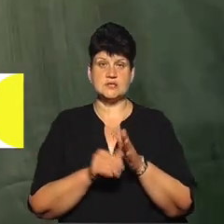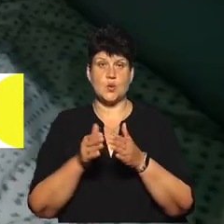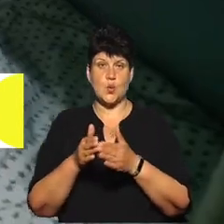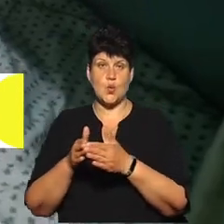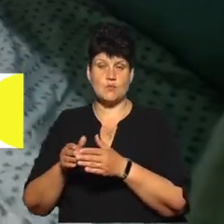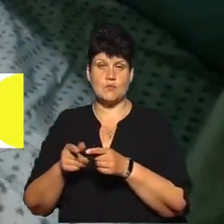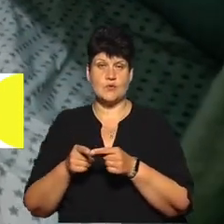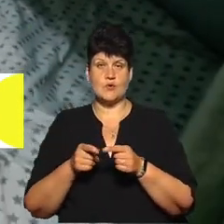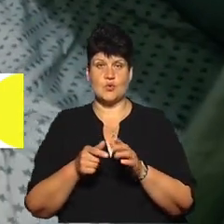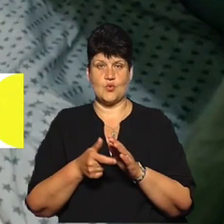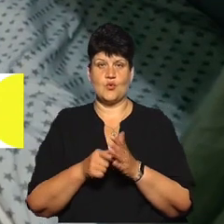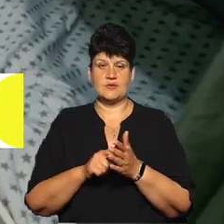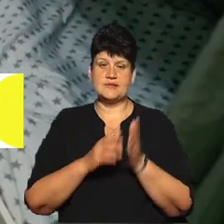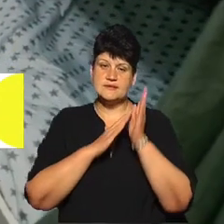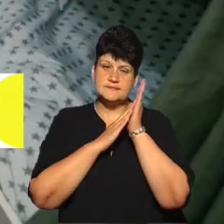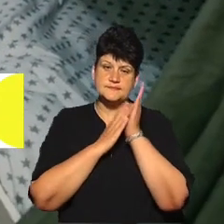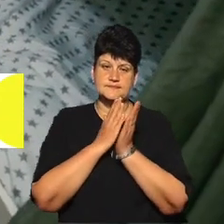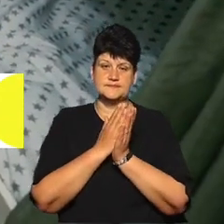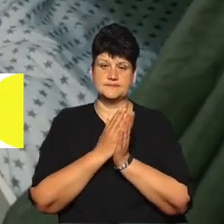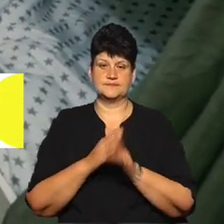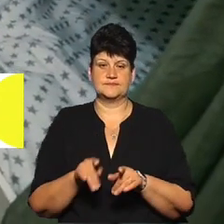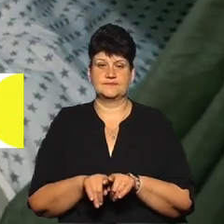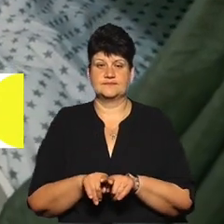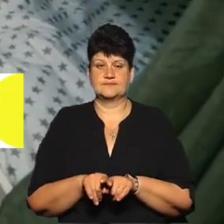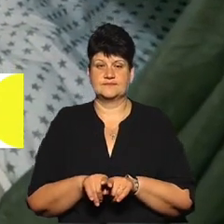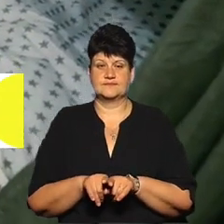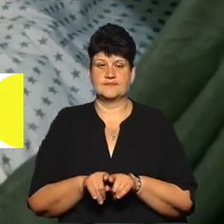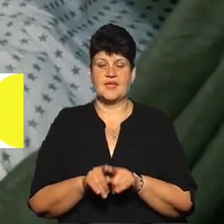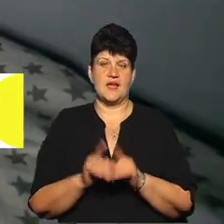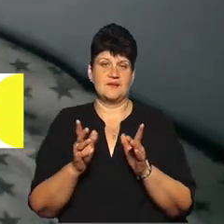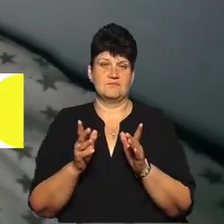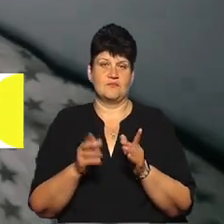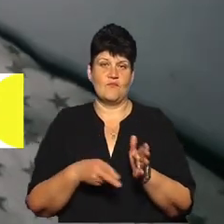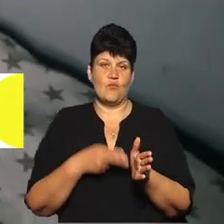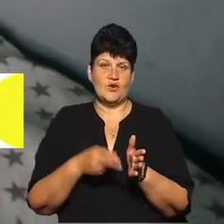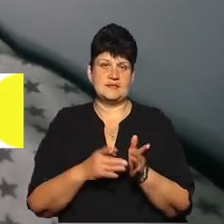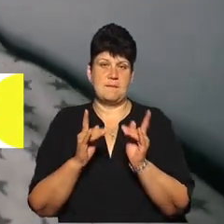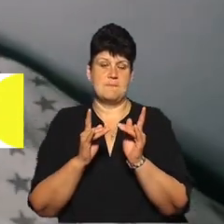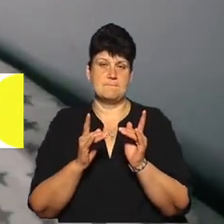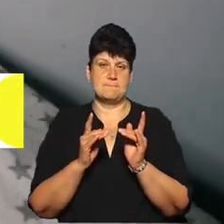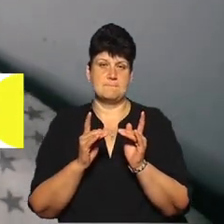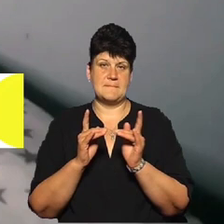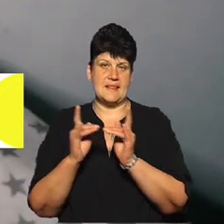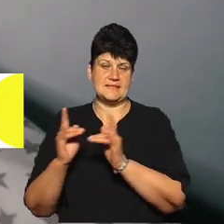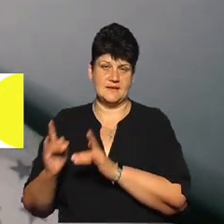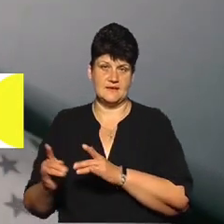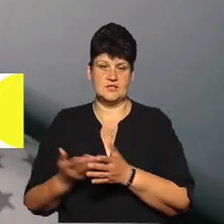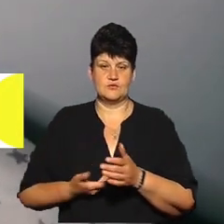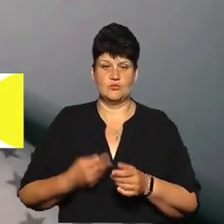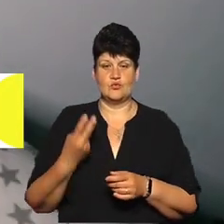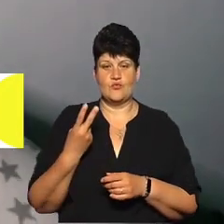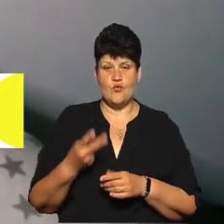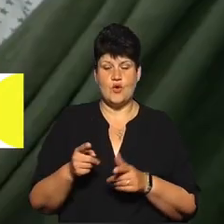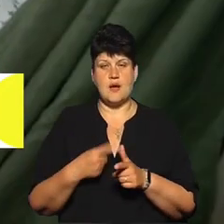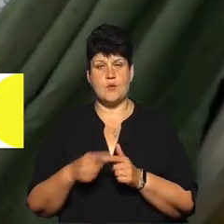яких полярники сплять. Схожі на плацкарт. Під час зимівлі в основному люди живуть по двоє або по одному.